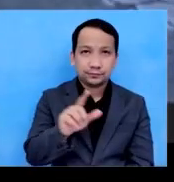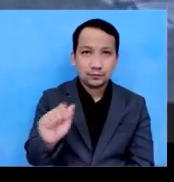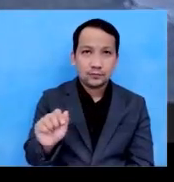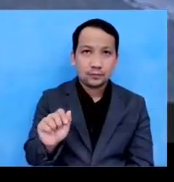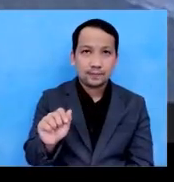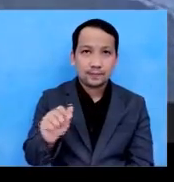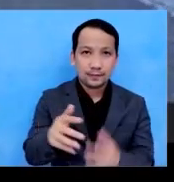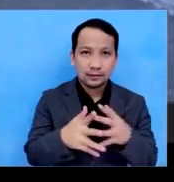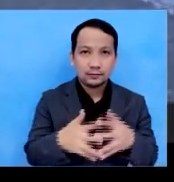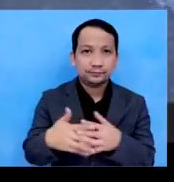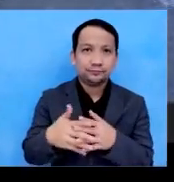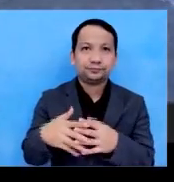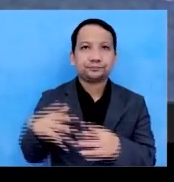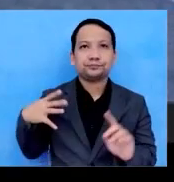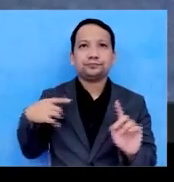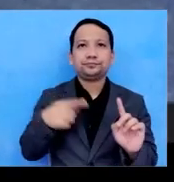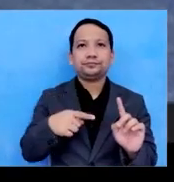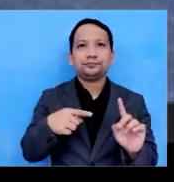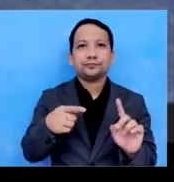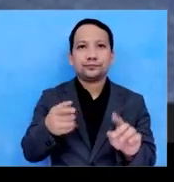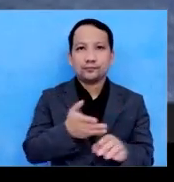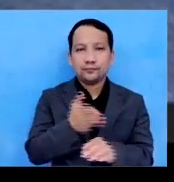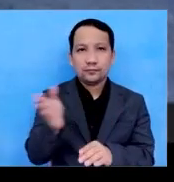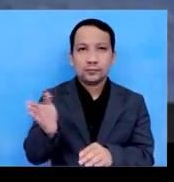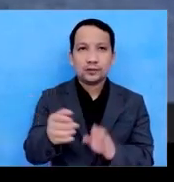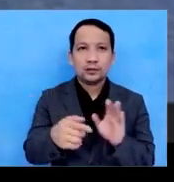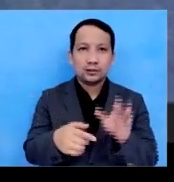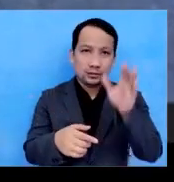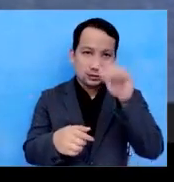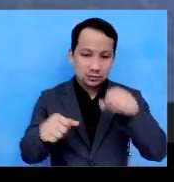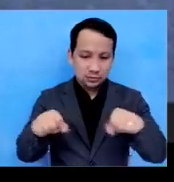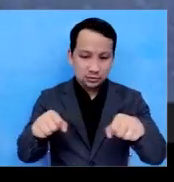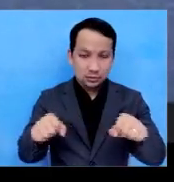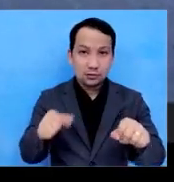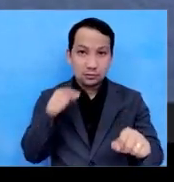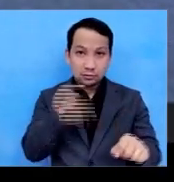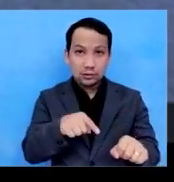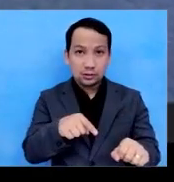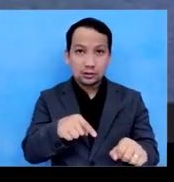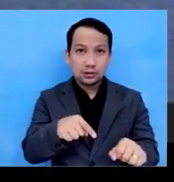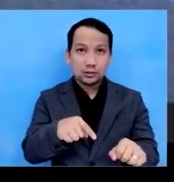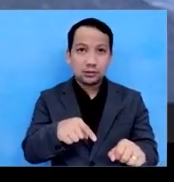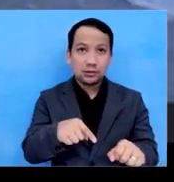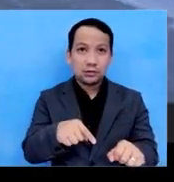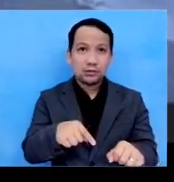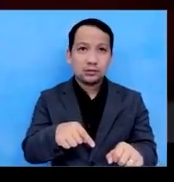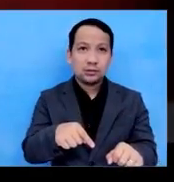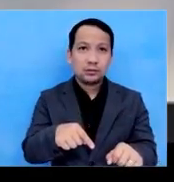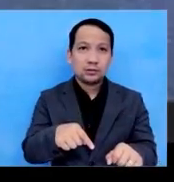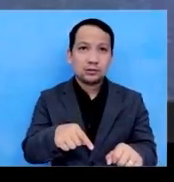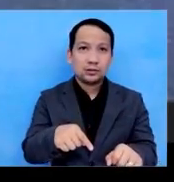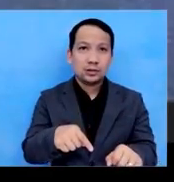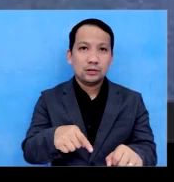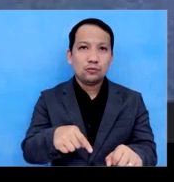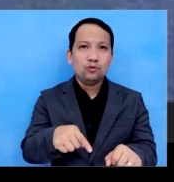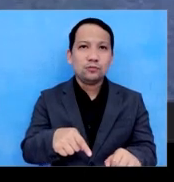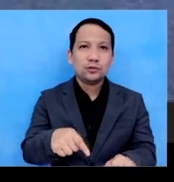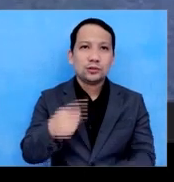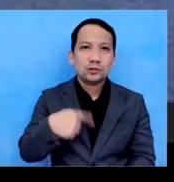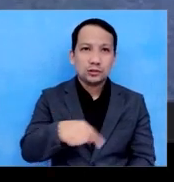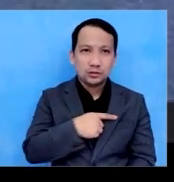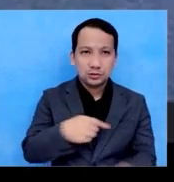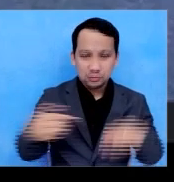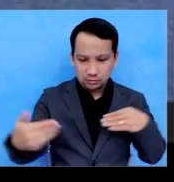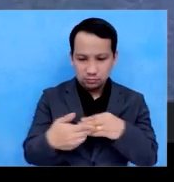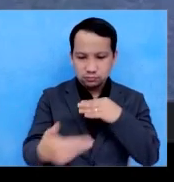Amerika, nag-aantay lang makaliko sa intersection ang motorsiklong yan nang masapul sa video ang isang disgrasya. Isang